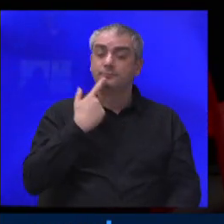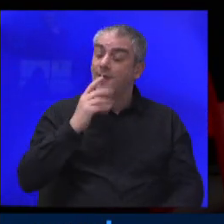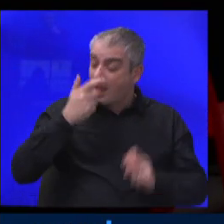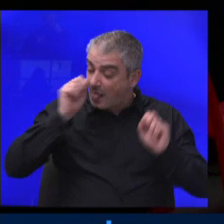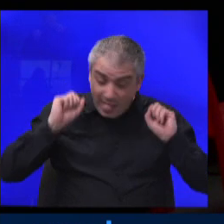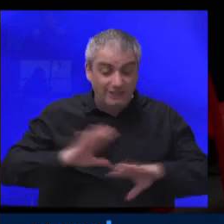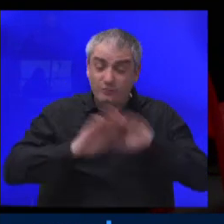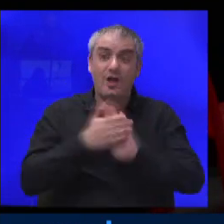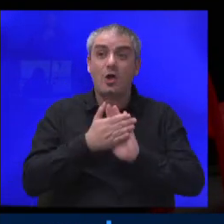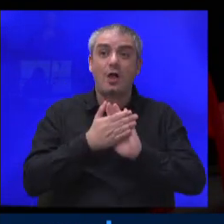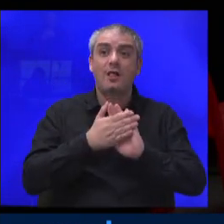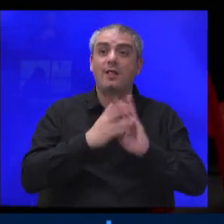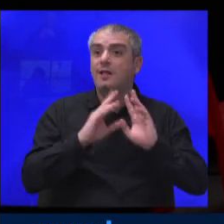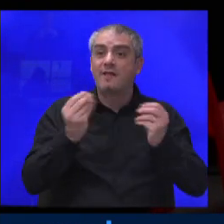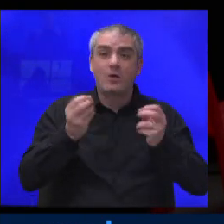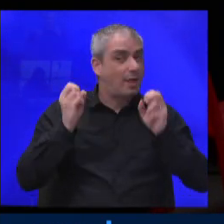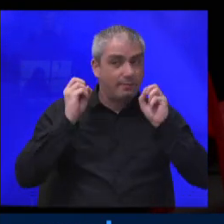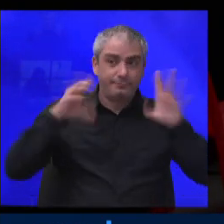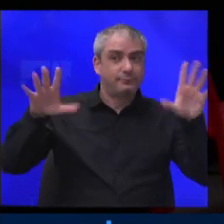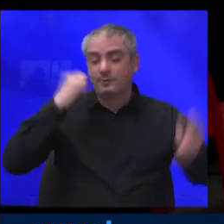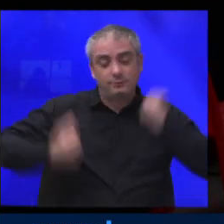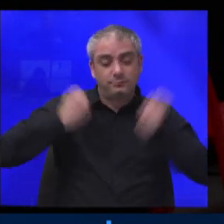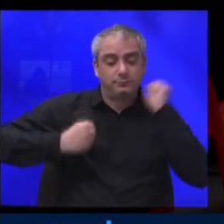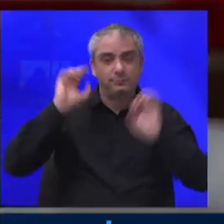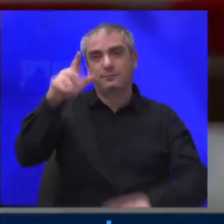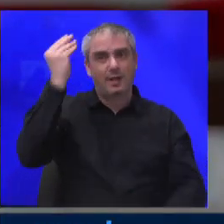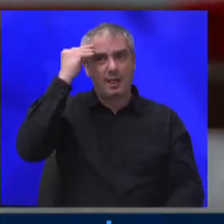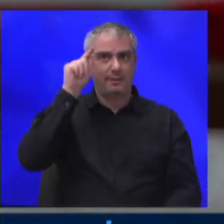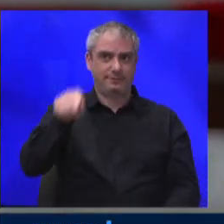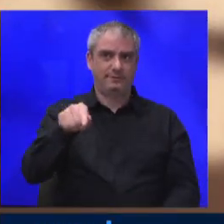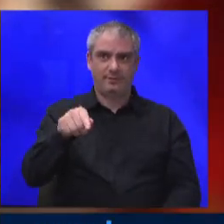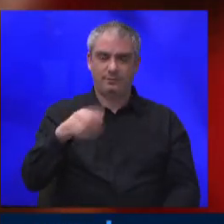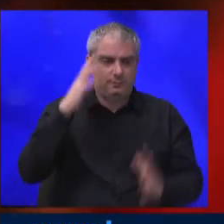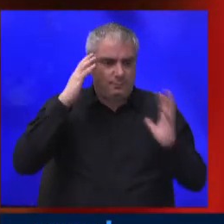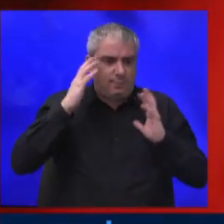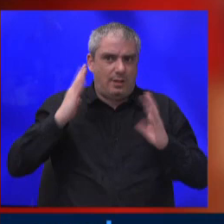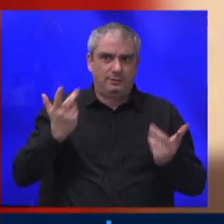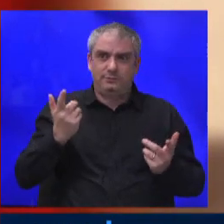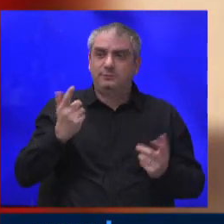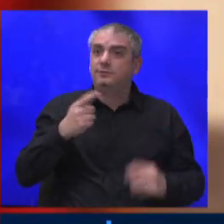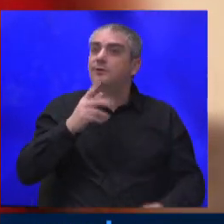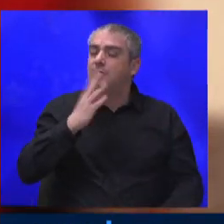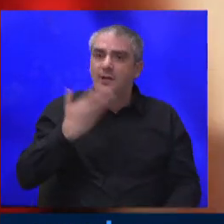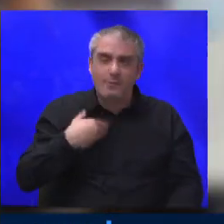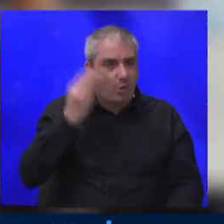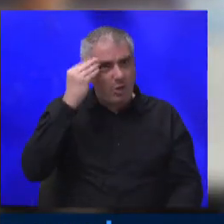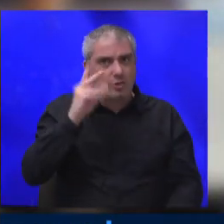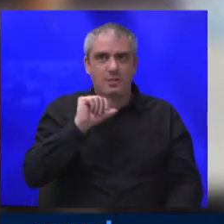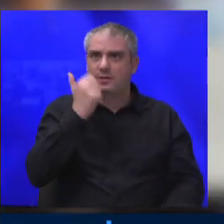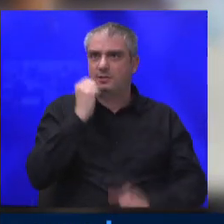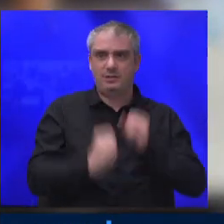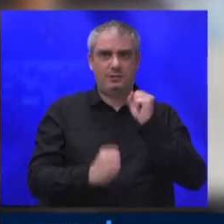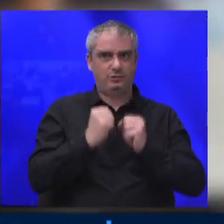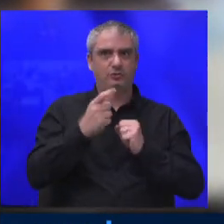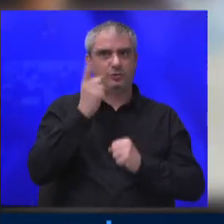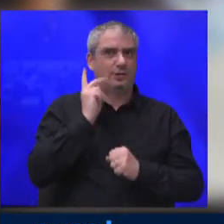ממש. מה שנקרא שהכירים מפור בידיים ולהגיע בדחיפות לבית ספר, מלחיץ מאוד. ושען הם קיבלו את אחת ההודעות הקשות שהם